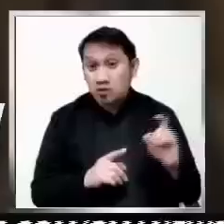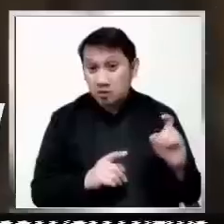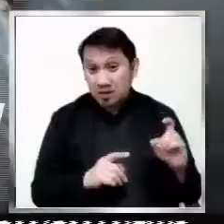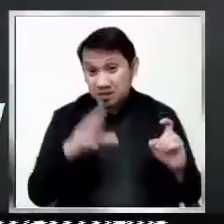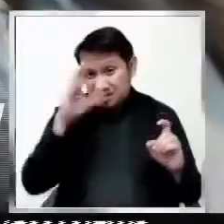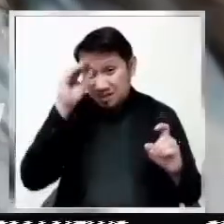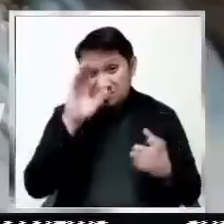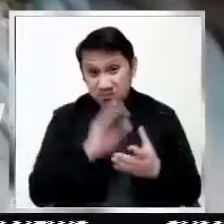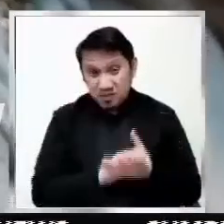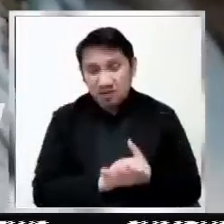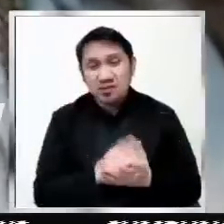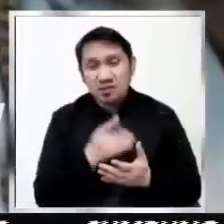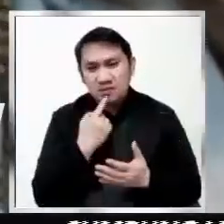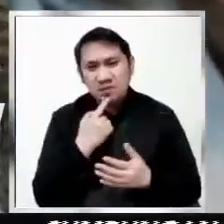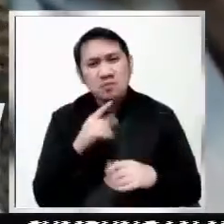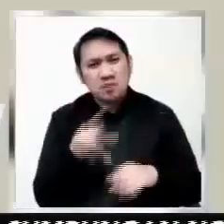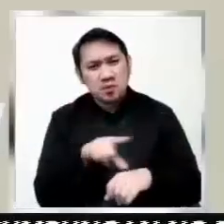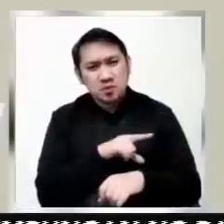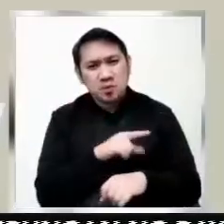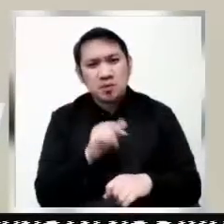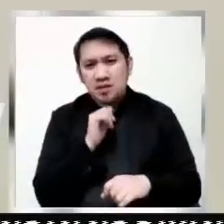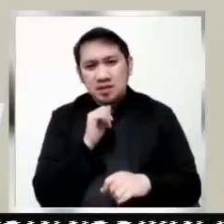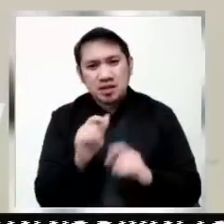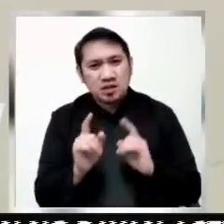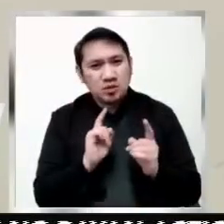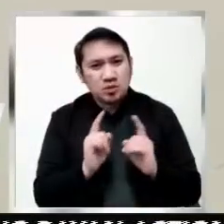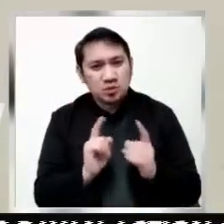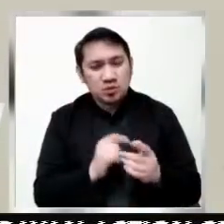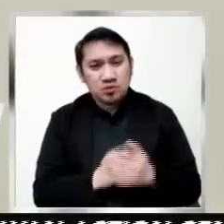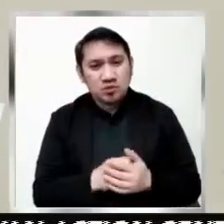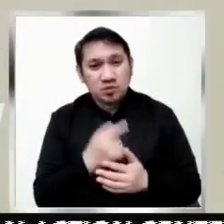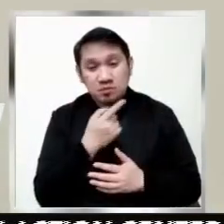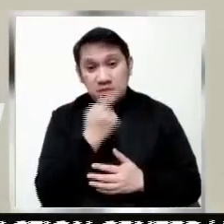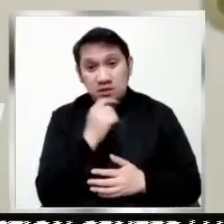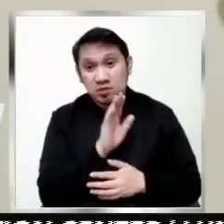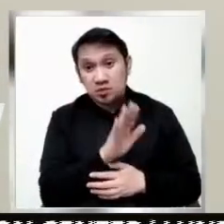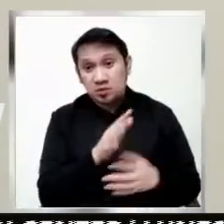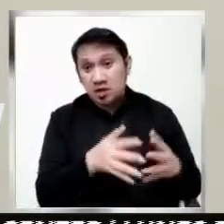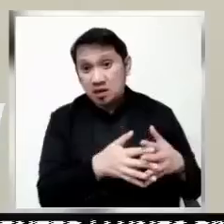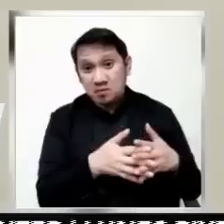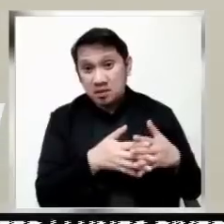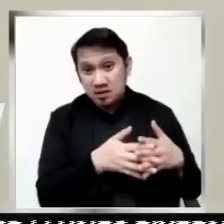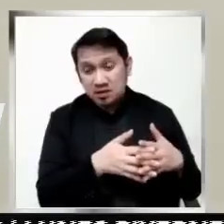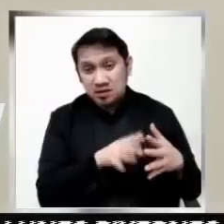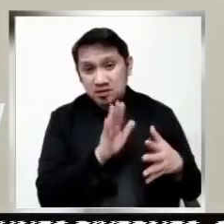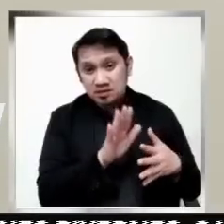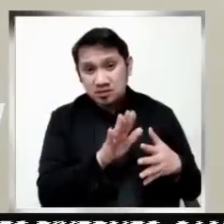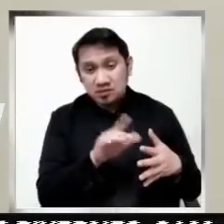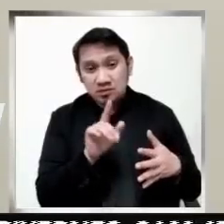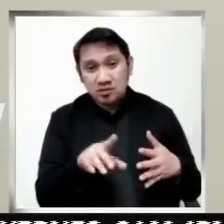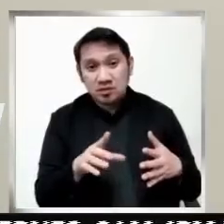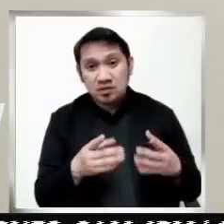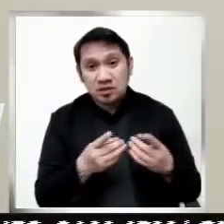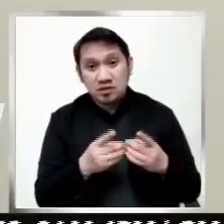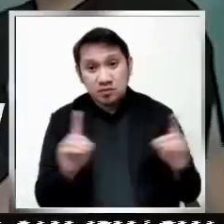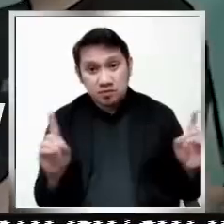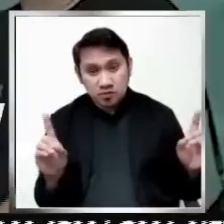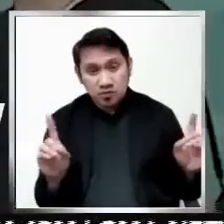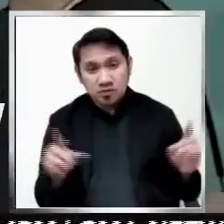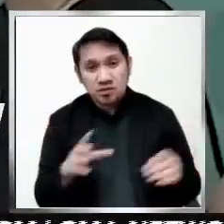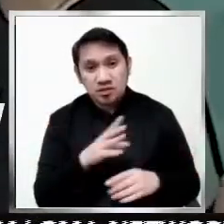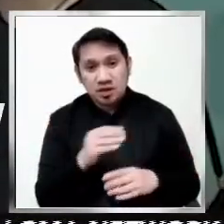Carla na matagal na silang hindi nag-uusap dahil American citizen, nag-file na raw ng divorce doon si Tom at